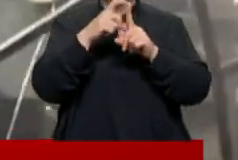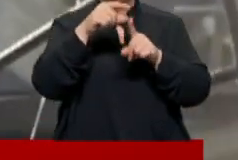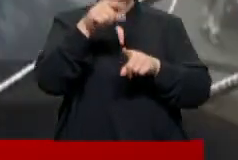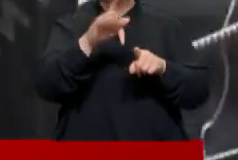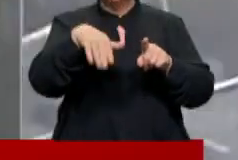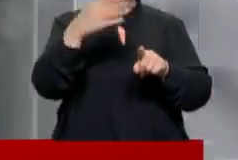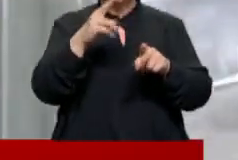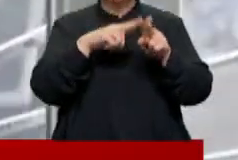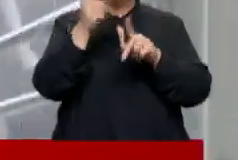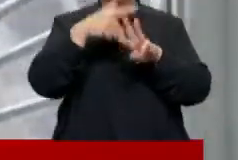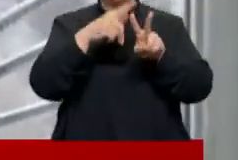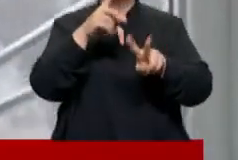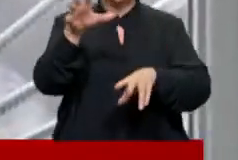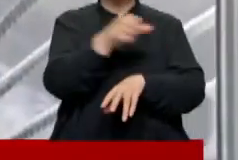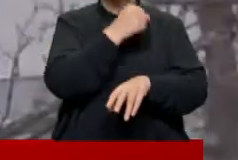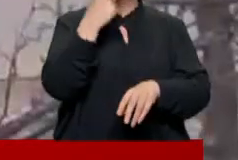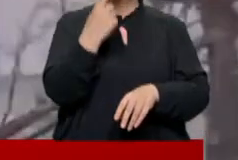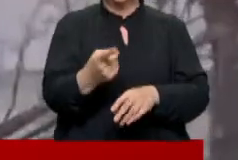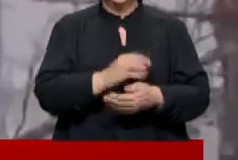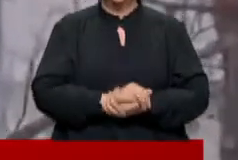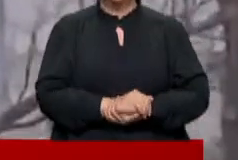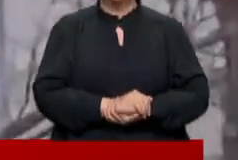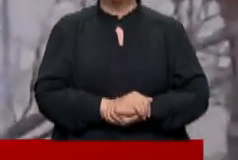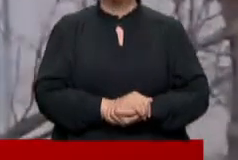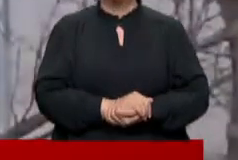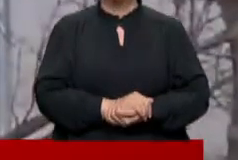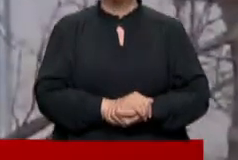bölgesinden sonra Kiev'i de alacağını iddia etti.